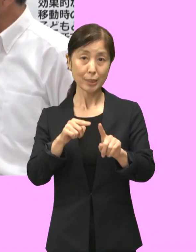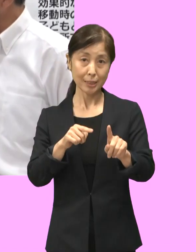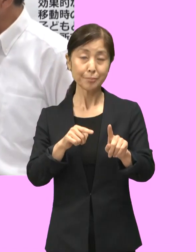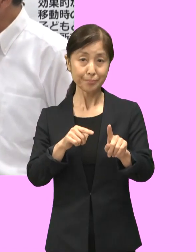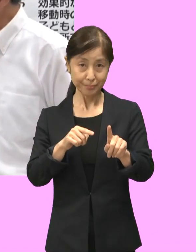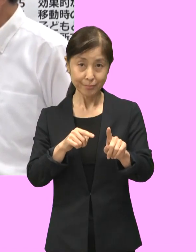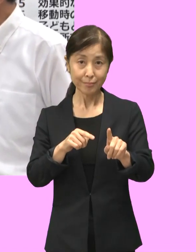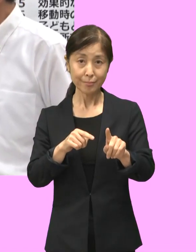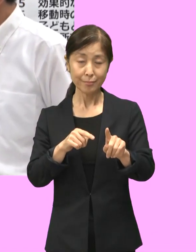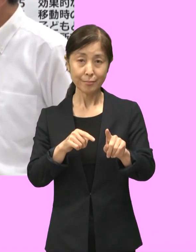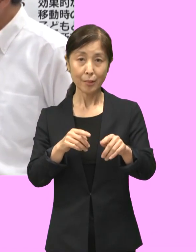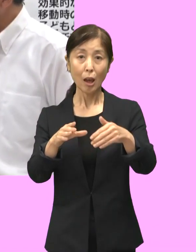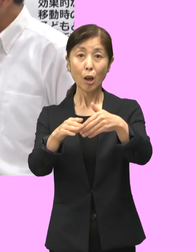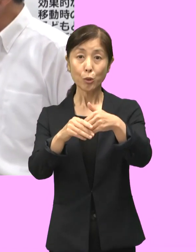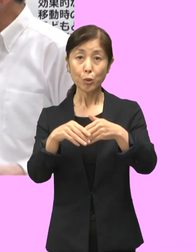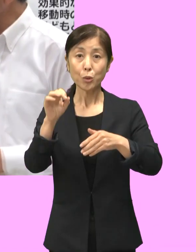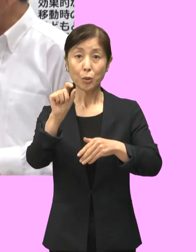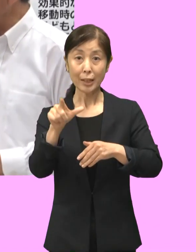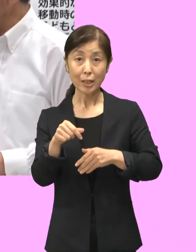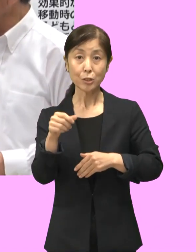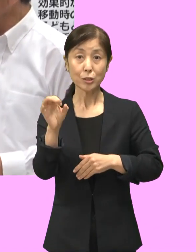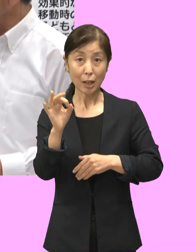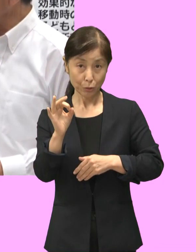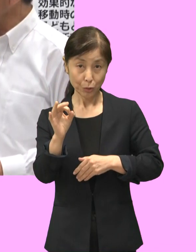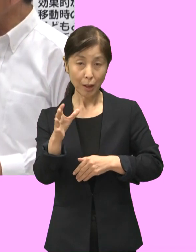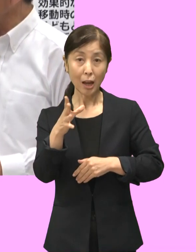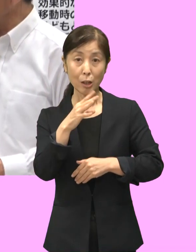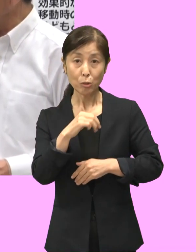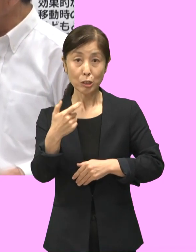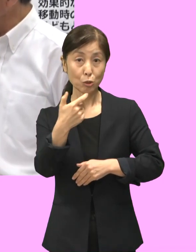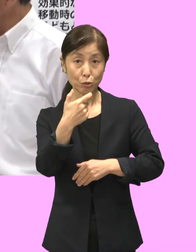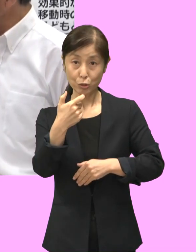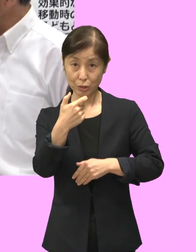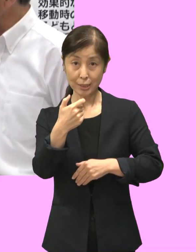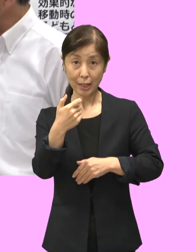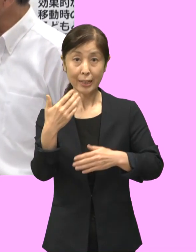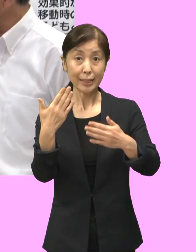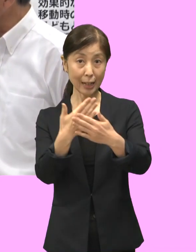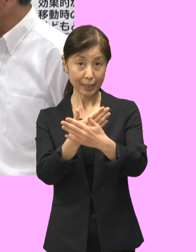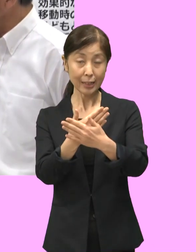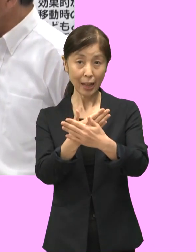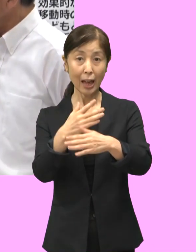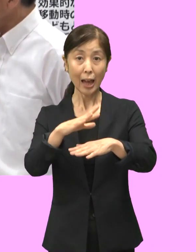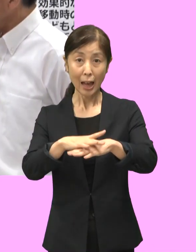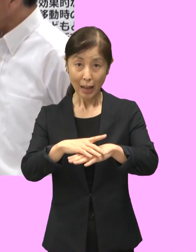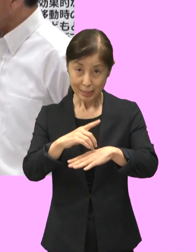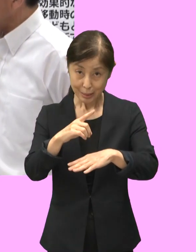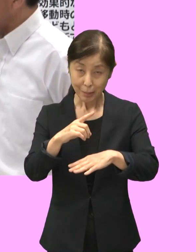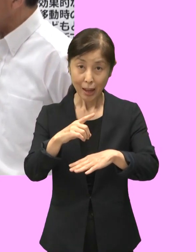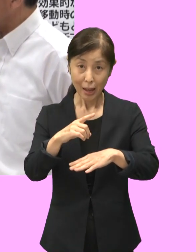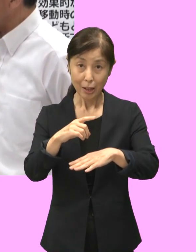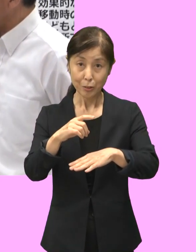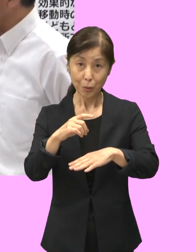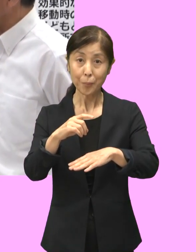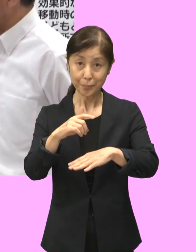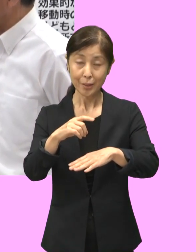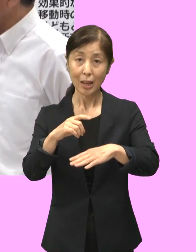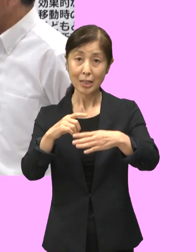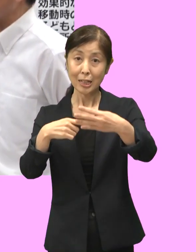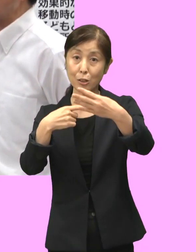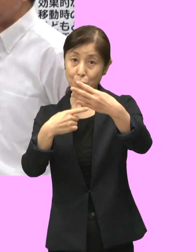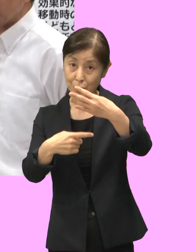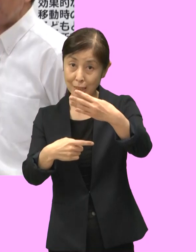給与月額は60歳到達後の最初の4月1日以